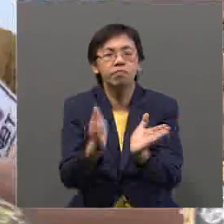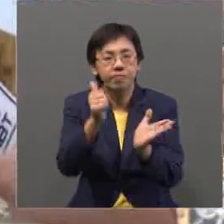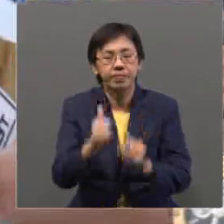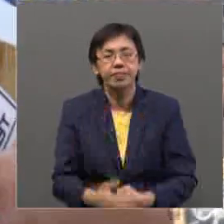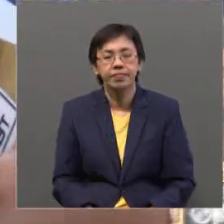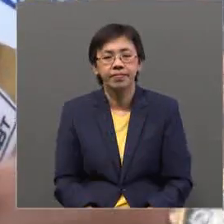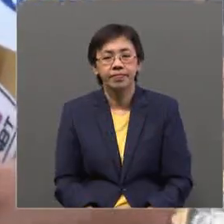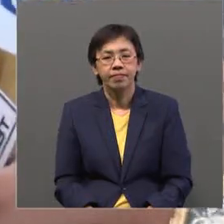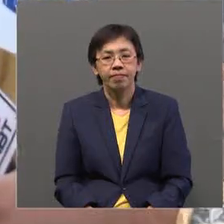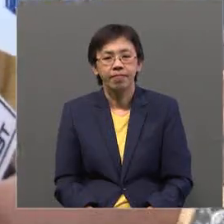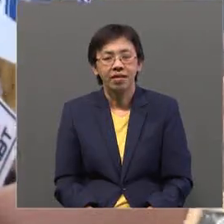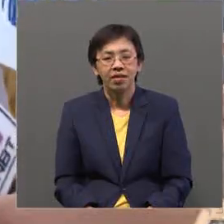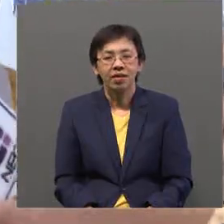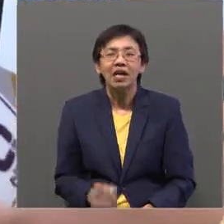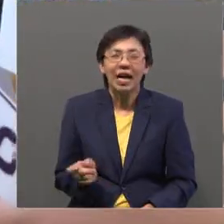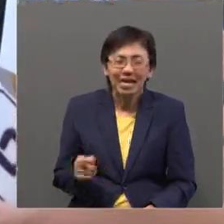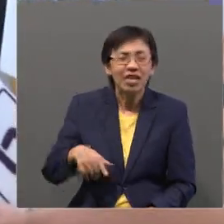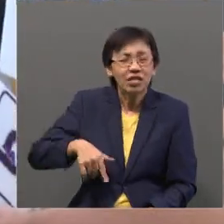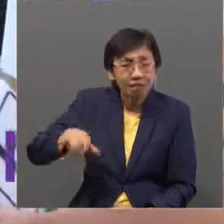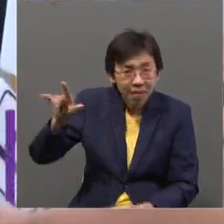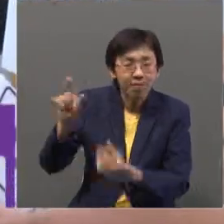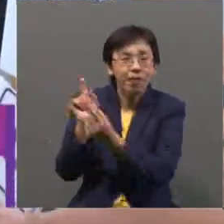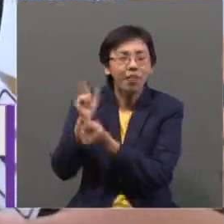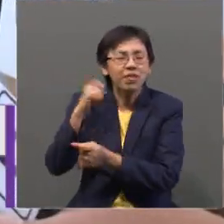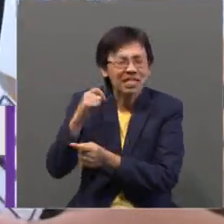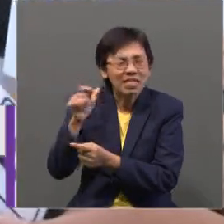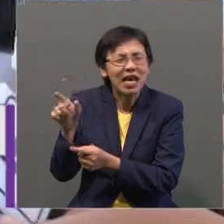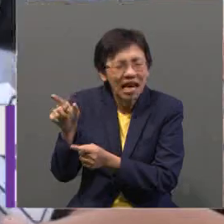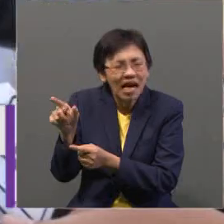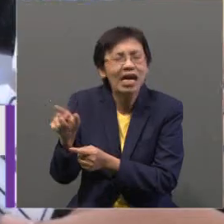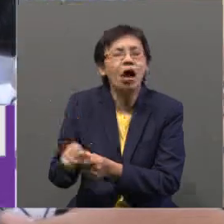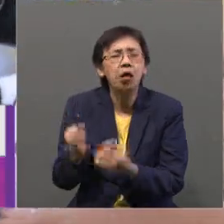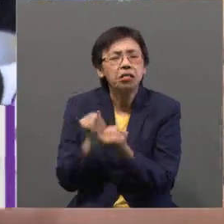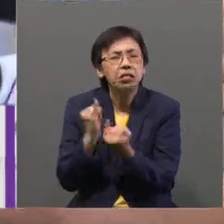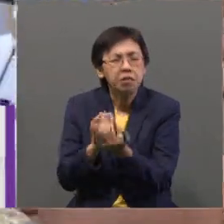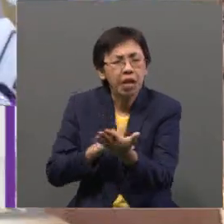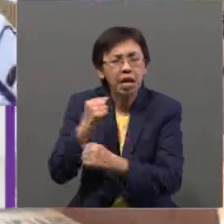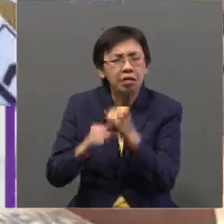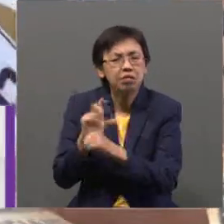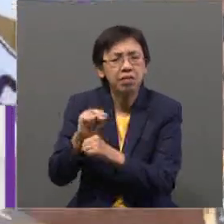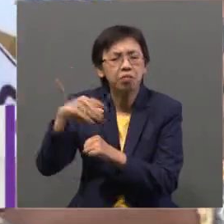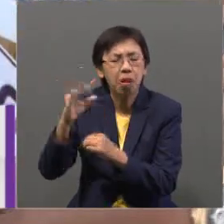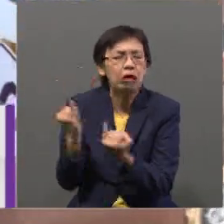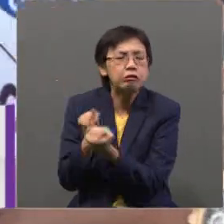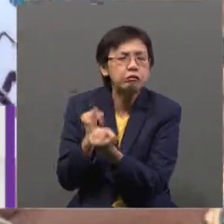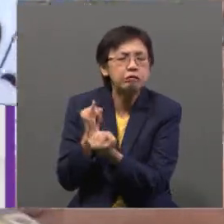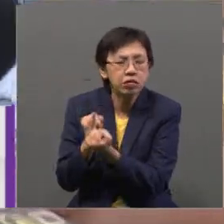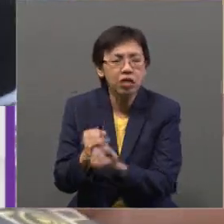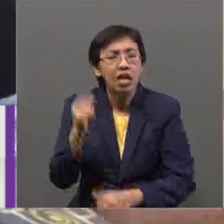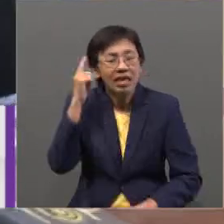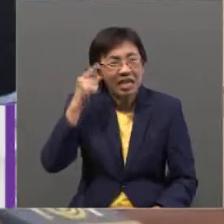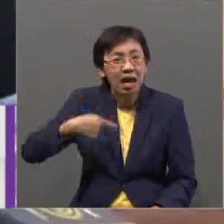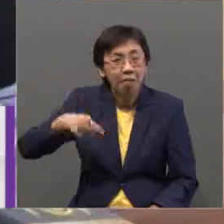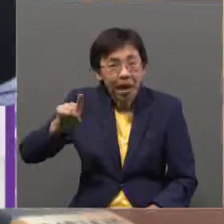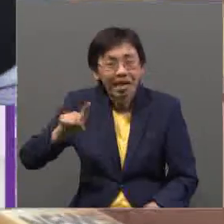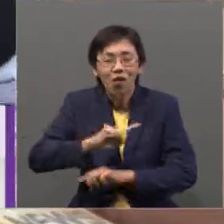เรียกว่า 30กว่าปีแล้วนะครับแล้วก็มีความสนิทติดเชื้อกันมาโดยตลอดดังนั้นเนี่ยผมมั่นใจว่าการที่ไปอวย